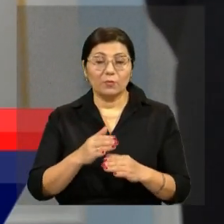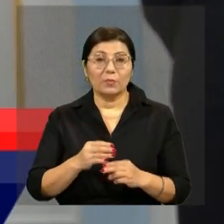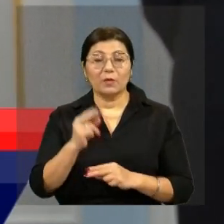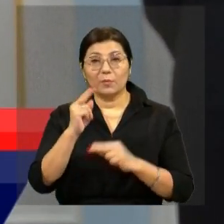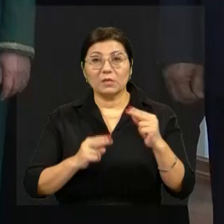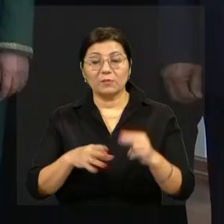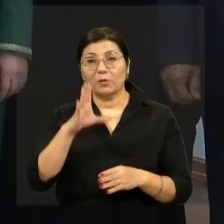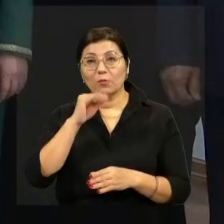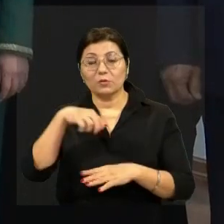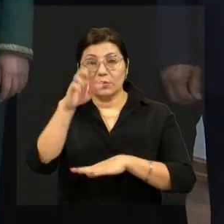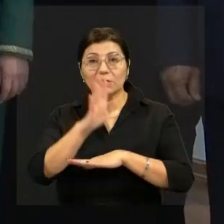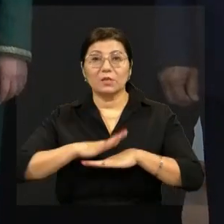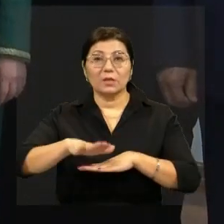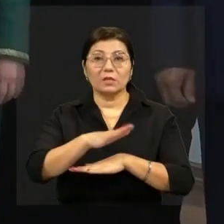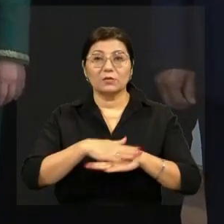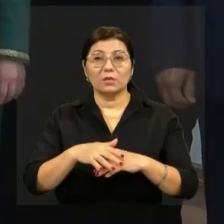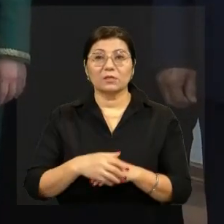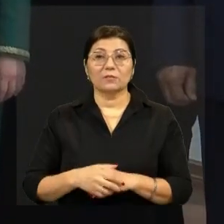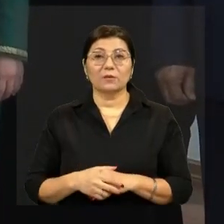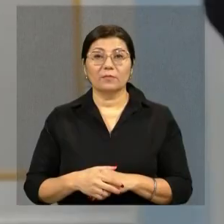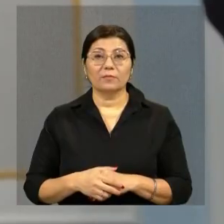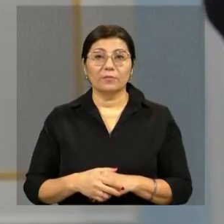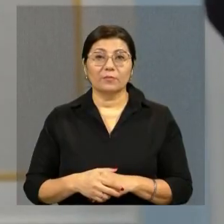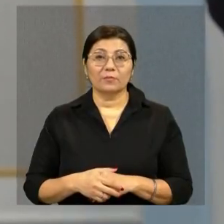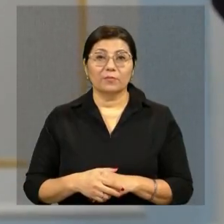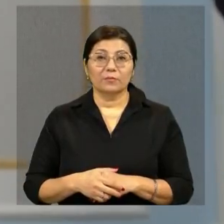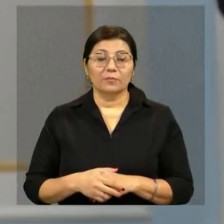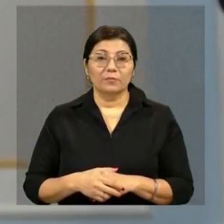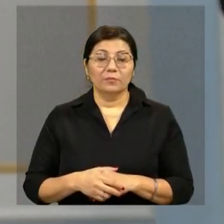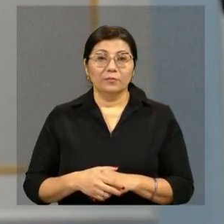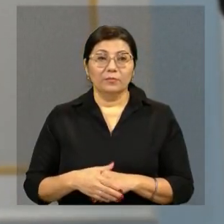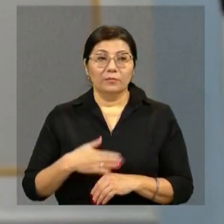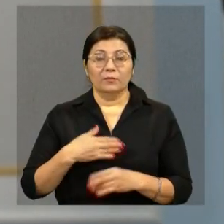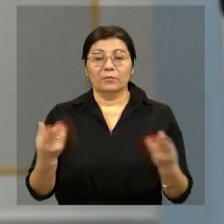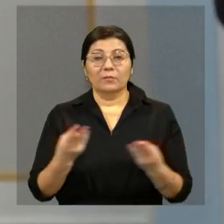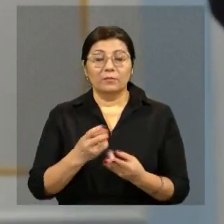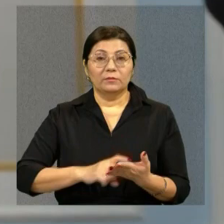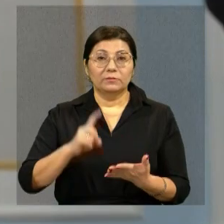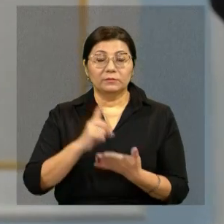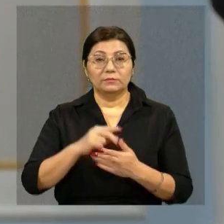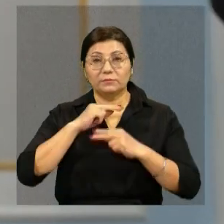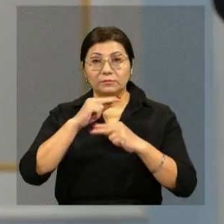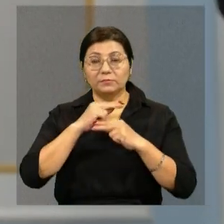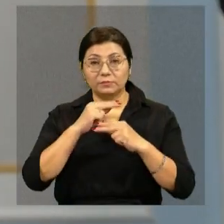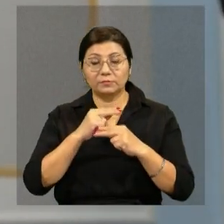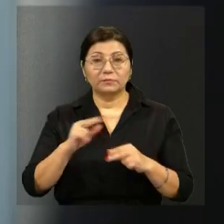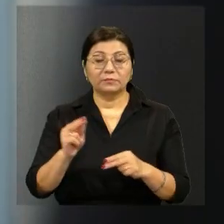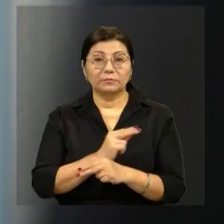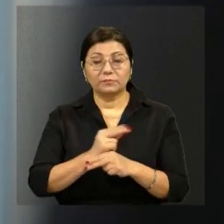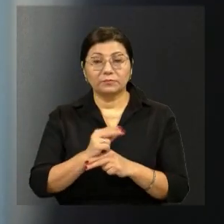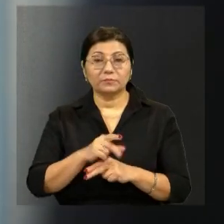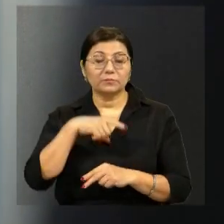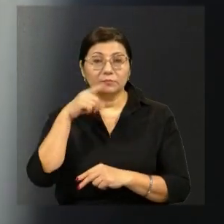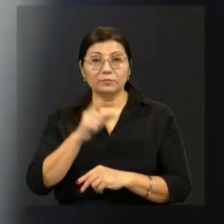тартып, дисциплина должны быть такими тщательными во всех делах. Поэтому нам нужно обязательно уделить внимание воспитанию молодежи. Если